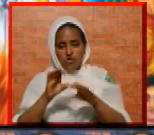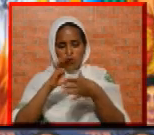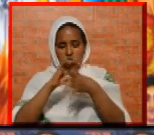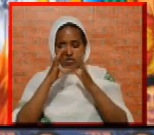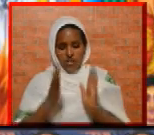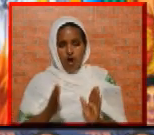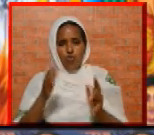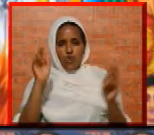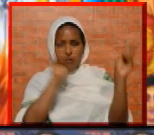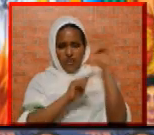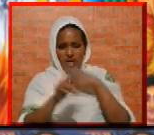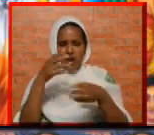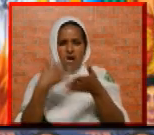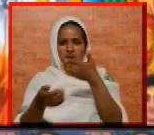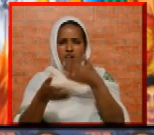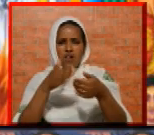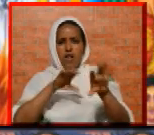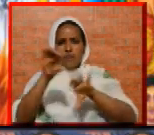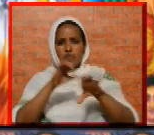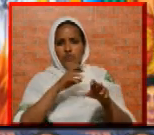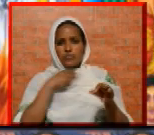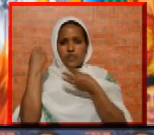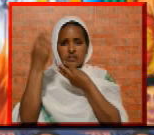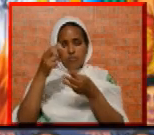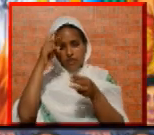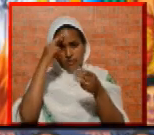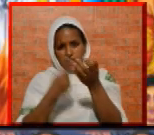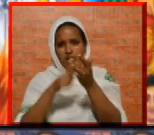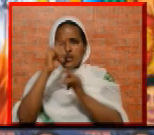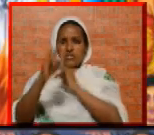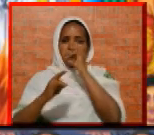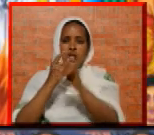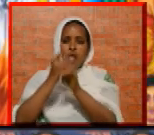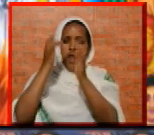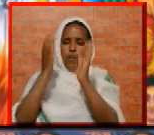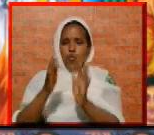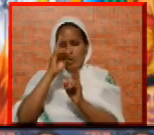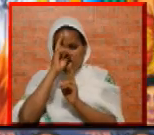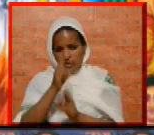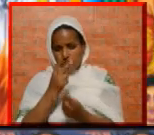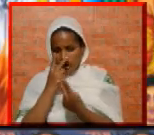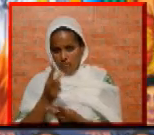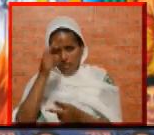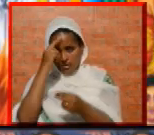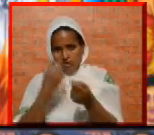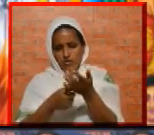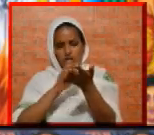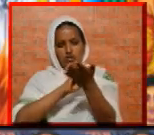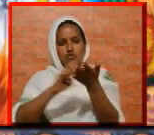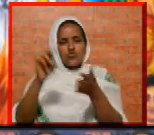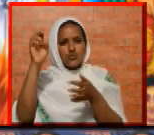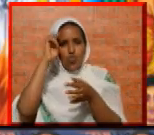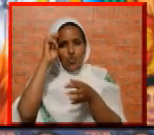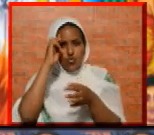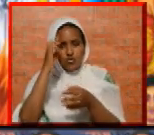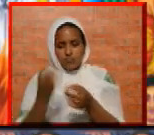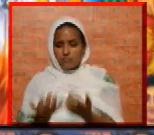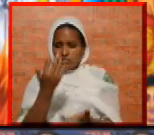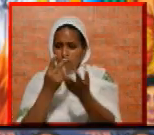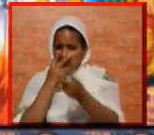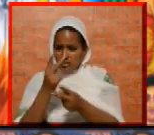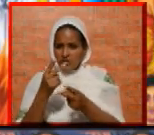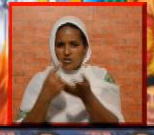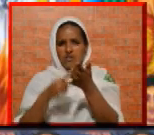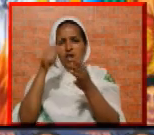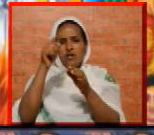የሚያደርጋቸው ስጋዊ መከራ የሚቀልላቸው ለሰማይታት ያኛውን ዘላለማዊ ክብር ስለሚያዩ ነው ቅዱስ ቂርቆስም የሚነደውን እሳት